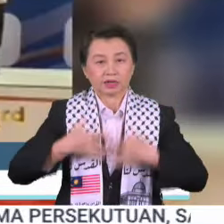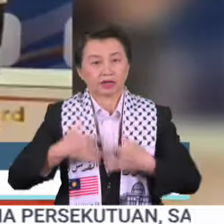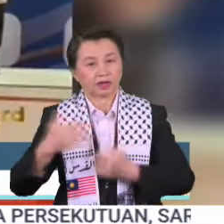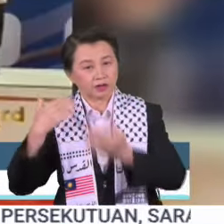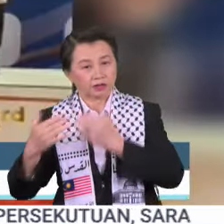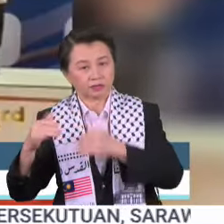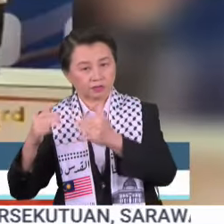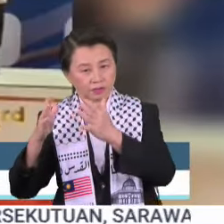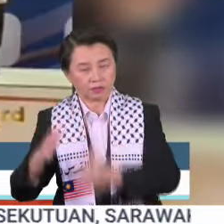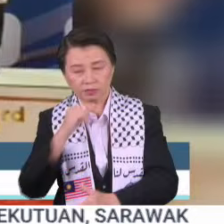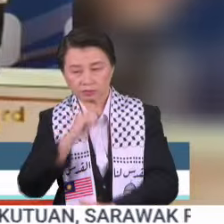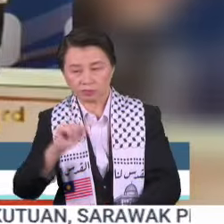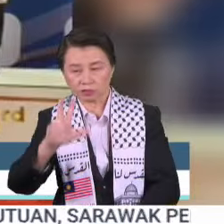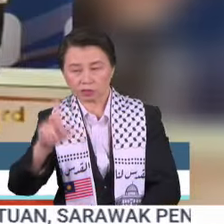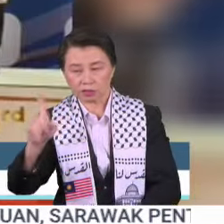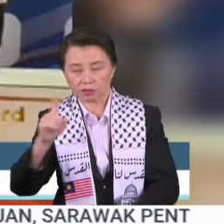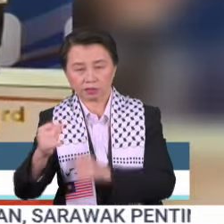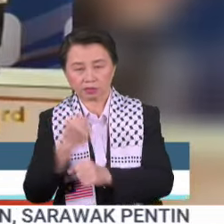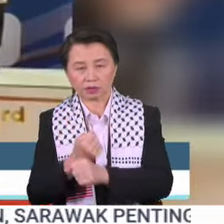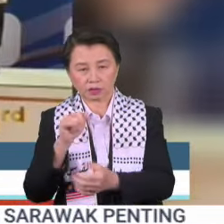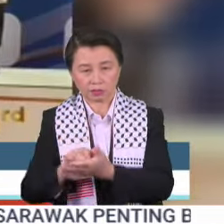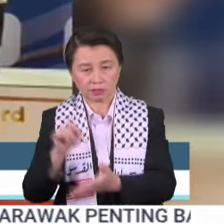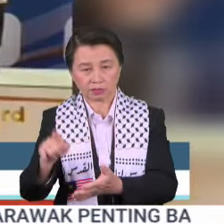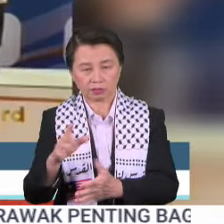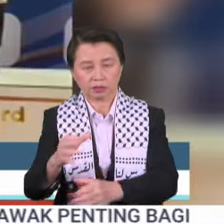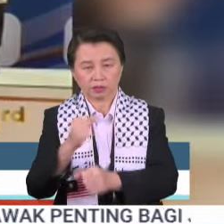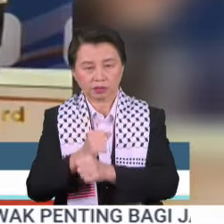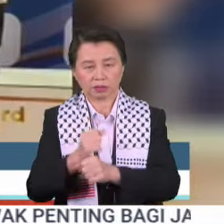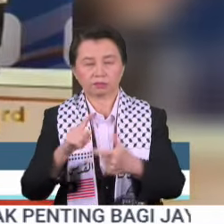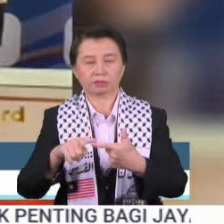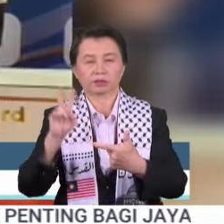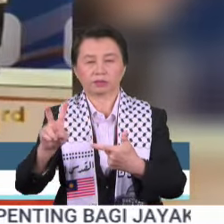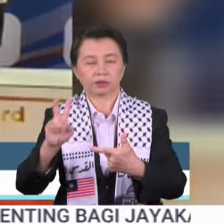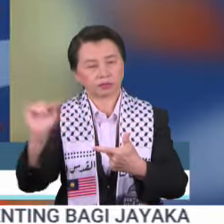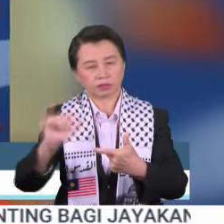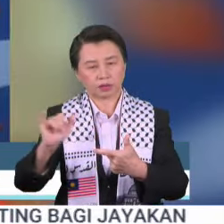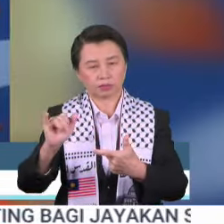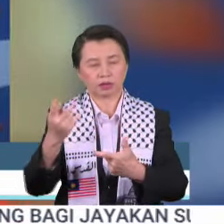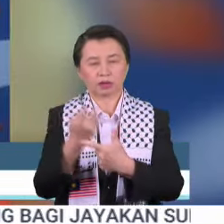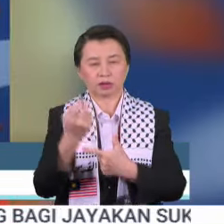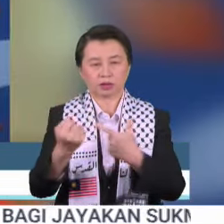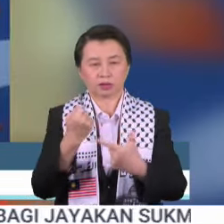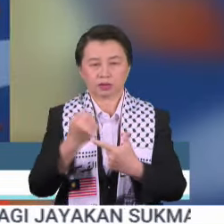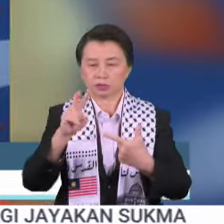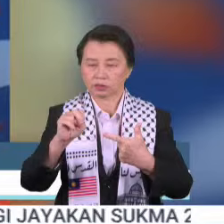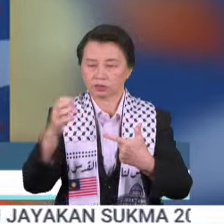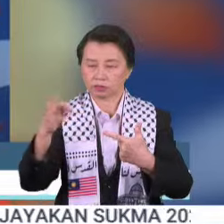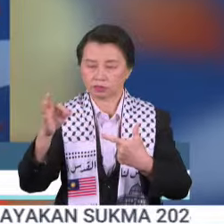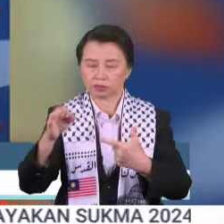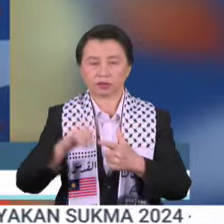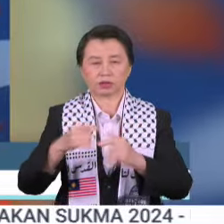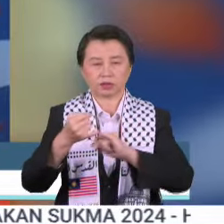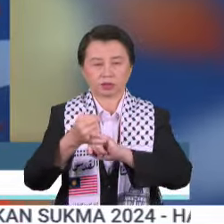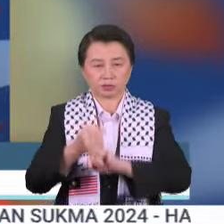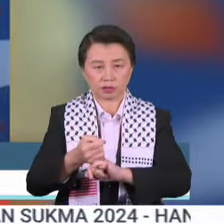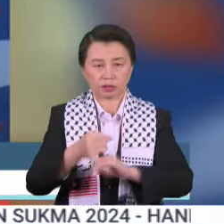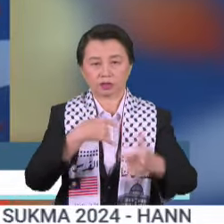atlet berusia 31 tahun itu yang sekadar meraih perak acara sama pada edisi 2019 di Shanghai,